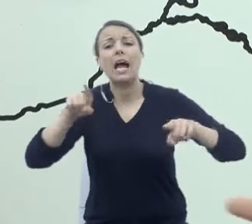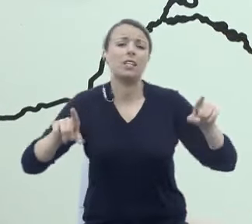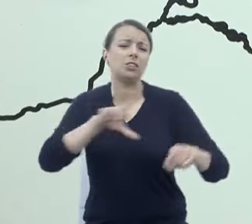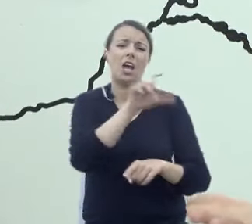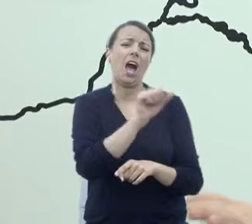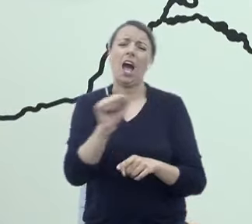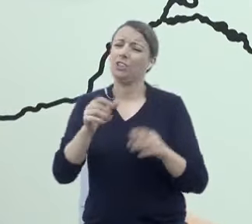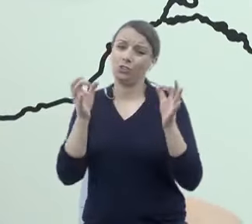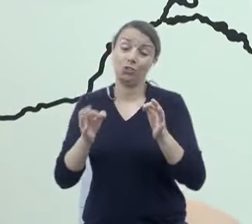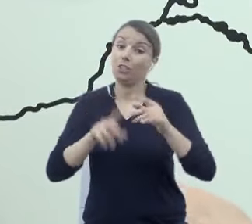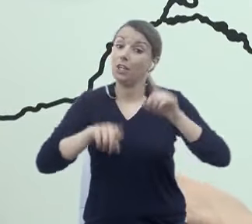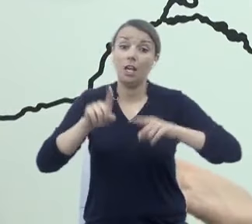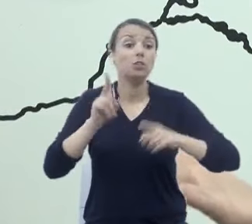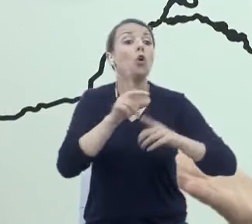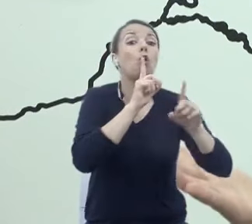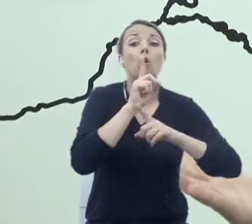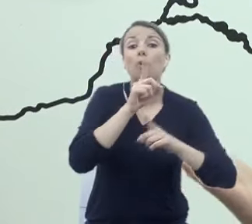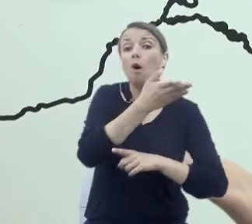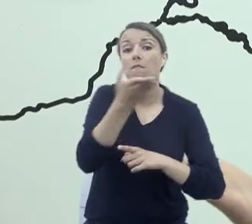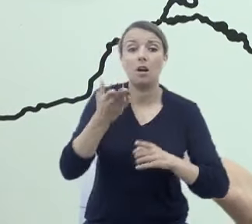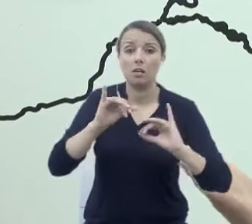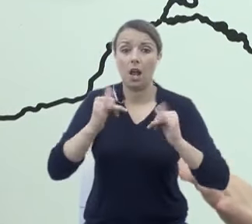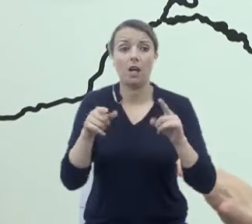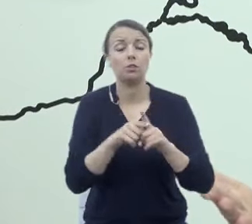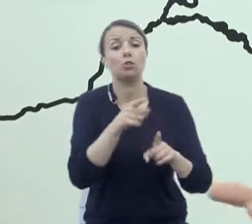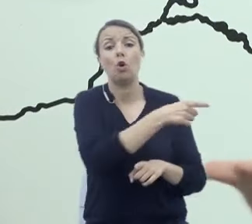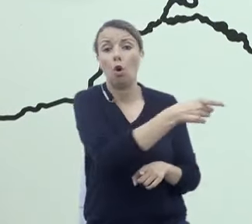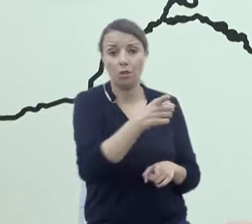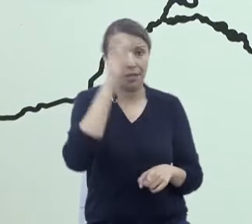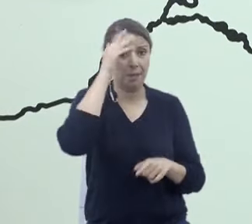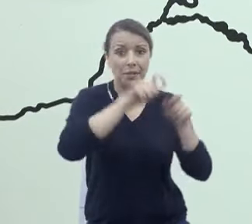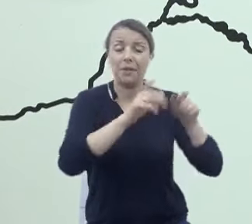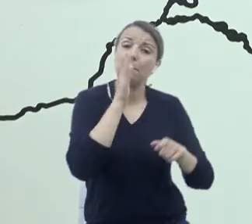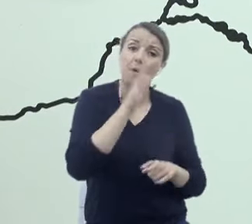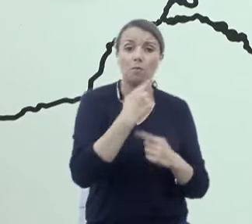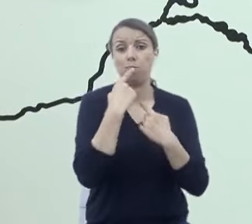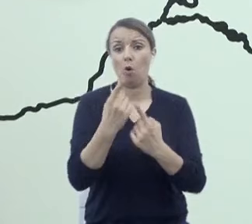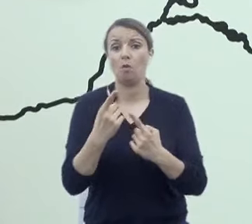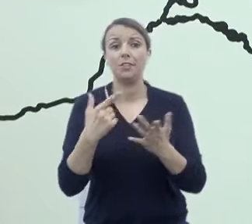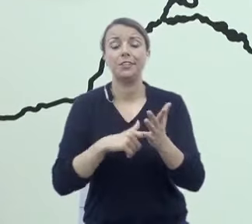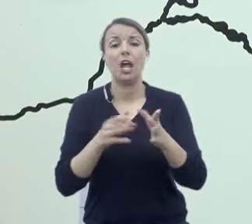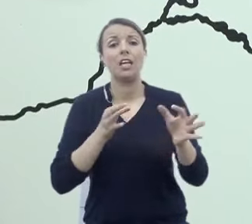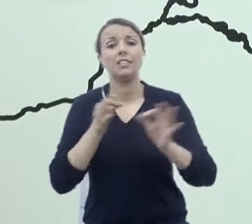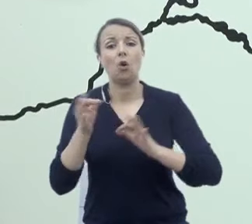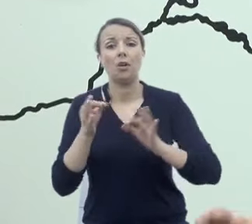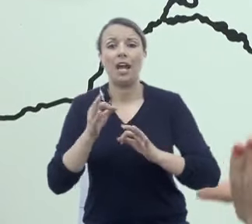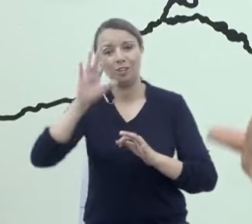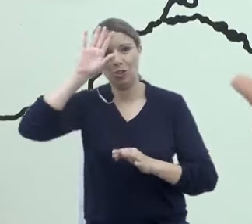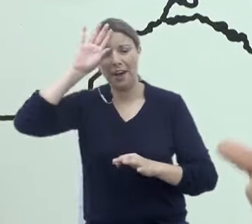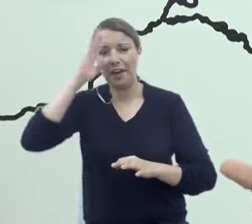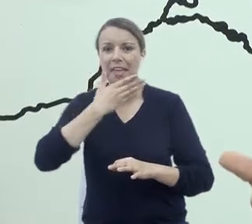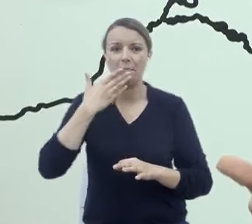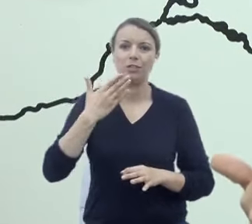to będą mówili na temat tego, że no, historia jest szara, a nie czarno-biała.